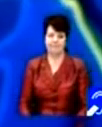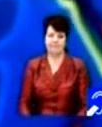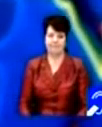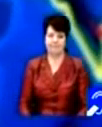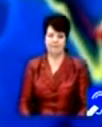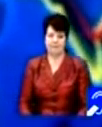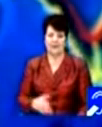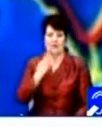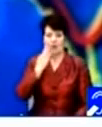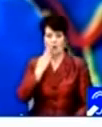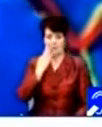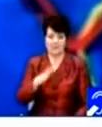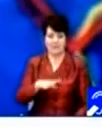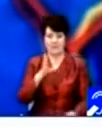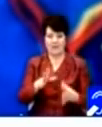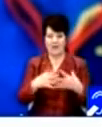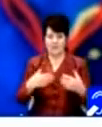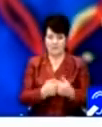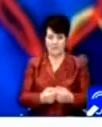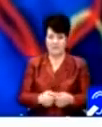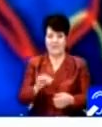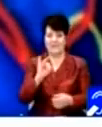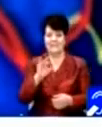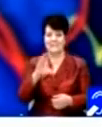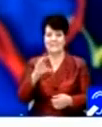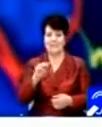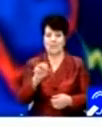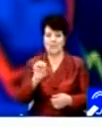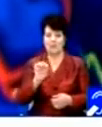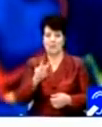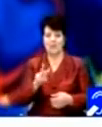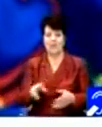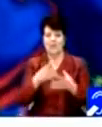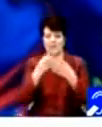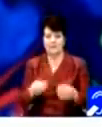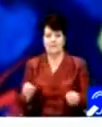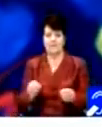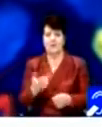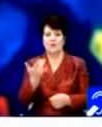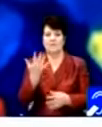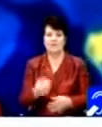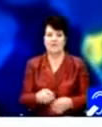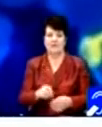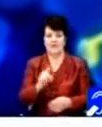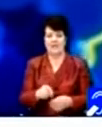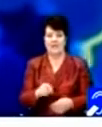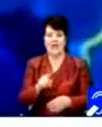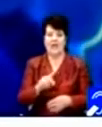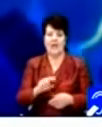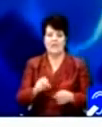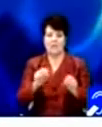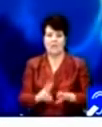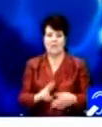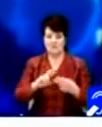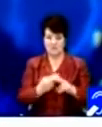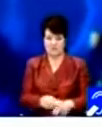Un român care se afla cu familia în excursie la Istanbul a dispărut de câteva zile. Bărbatul, inginer de profesie din Ploiești, plecase în vacanță cu un